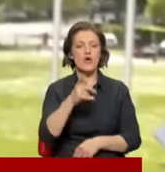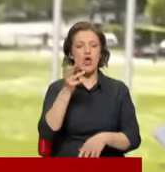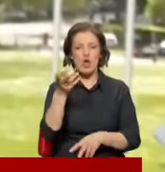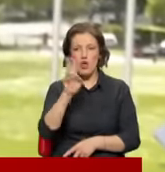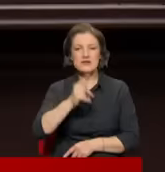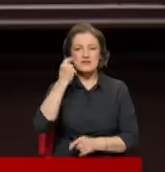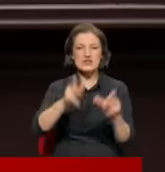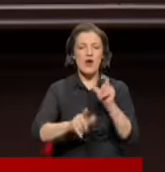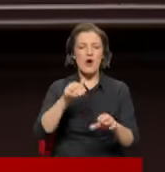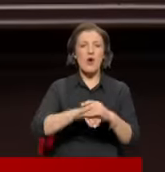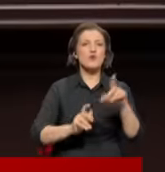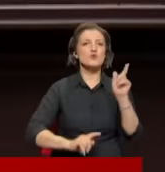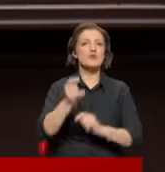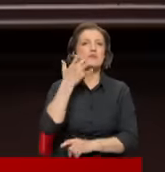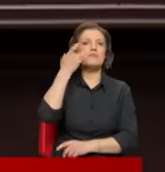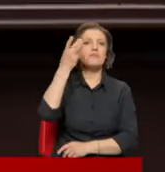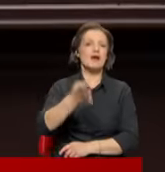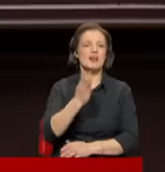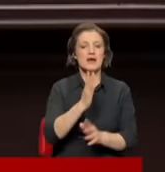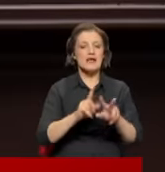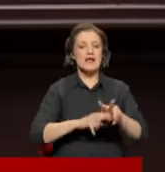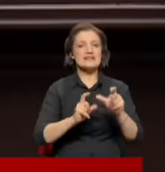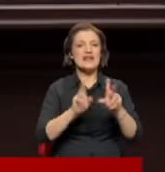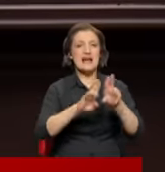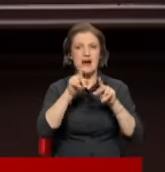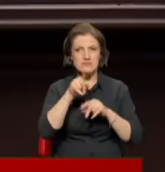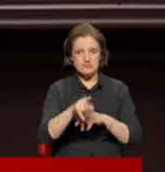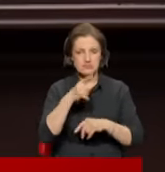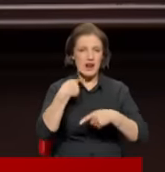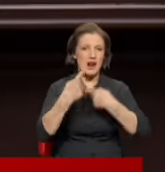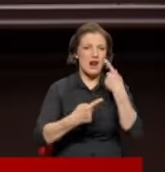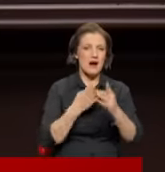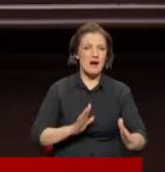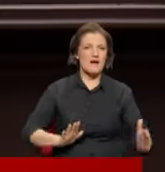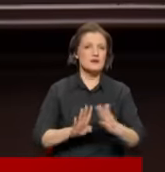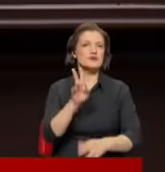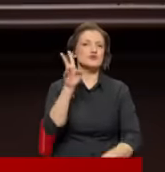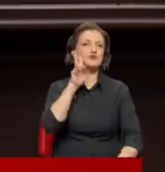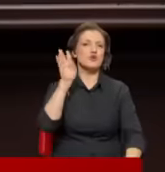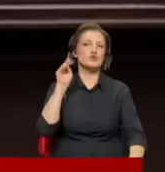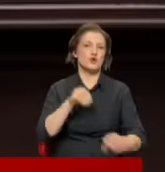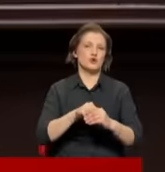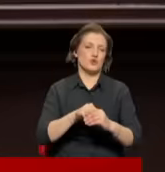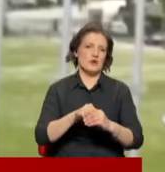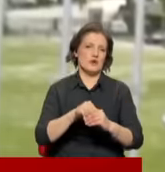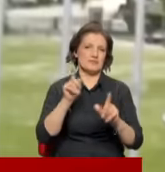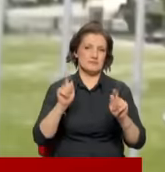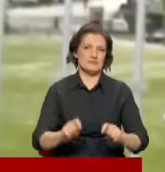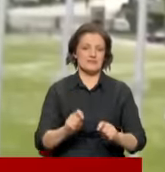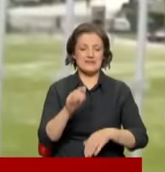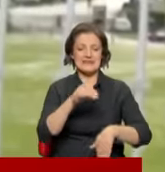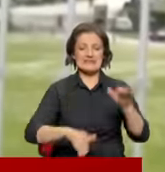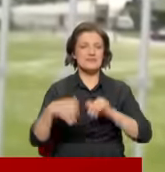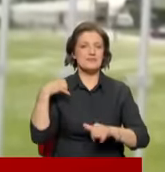gün gibi ortada. Yüksek Seçim Kurulu bu ezeyanlara karşı son noktayı koymuştur.